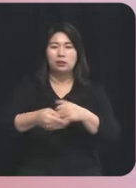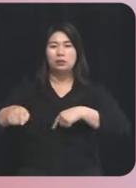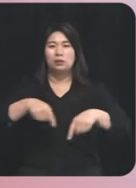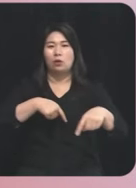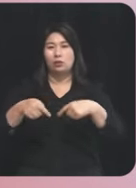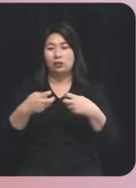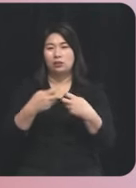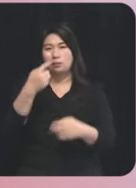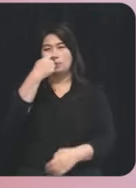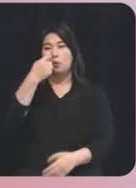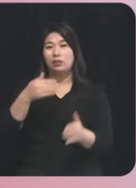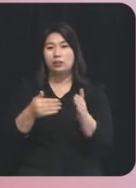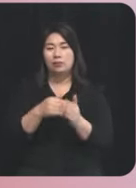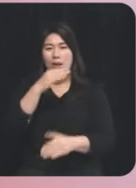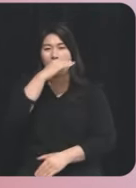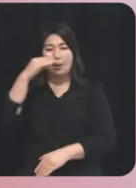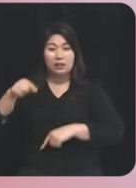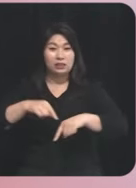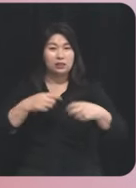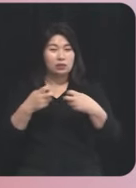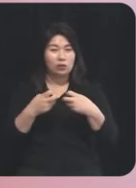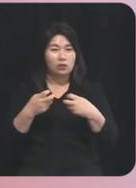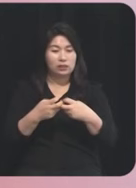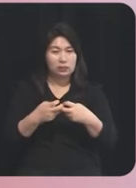배웠습니다. 바른 정치를 실천은